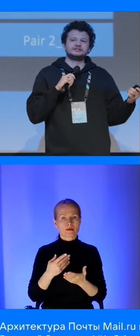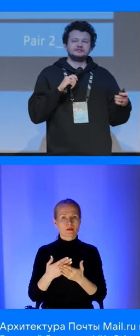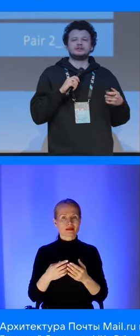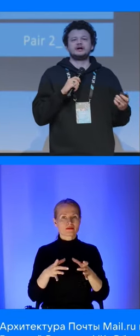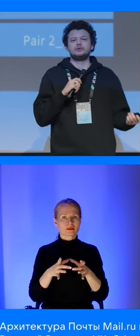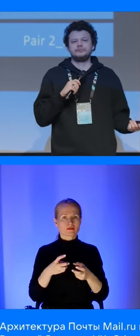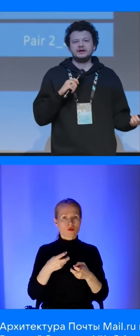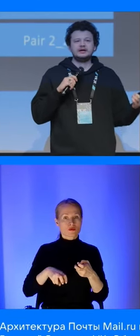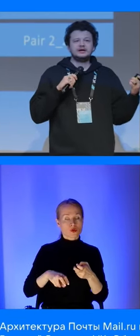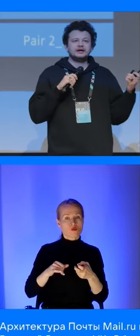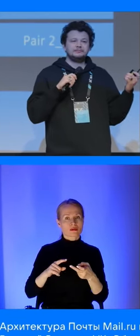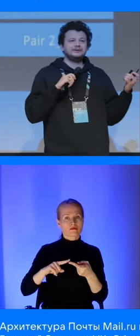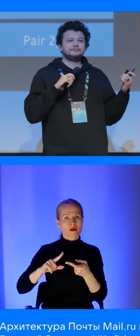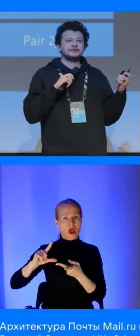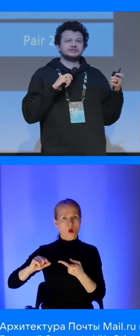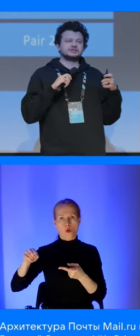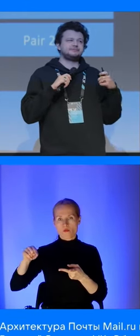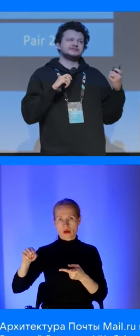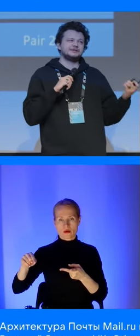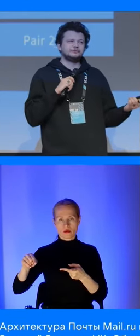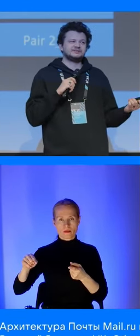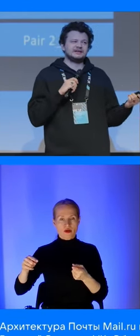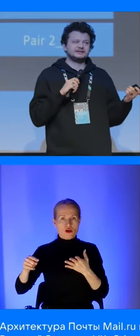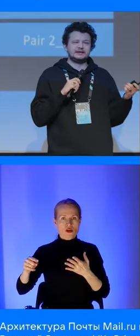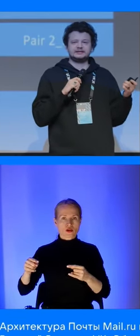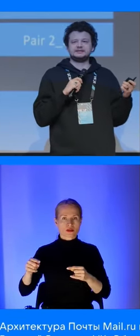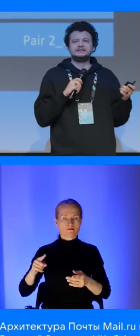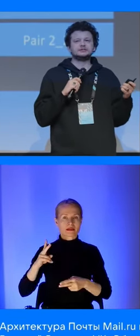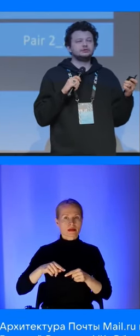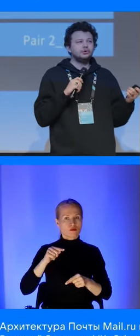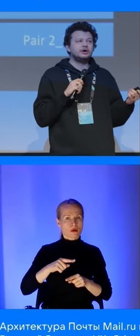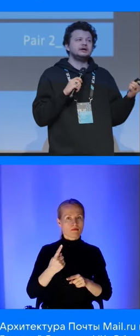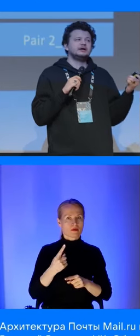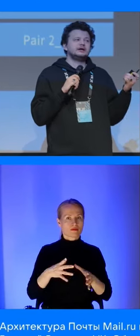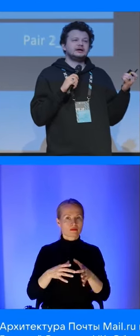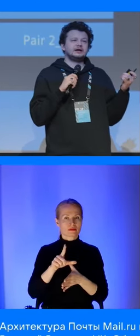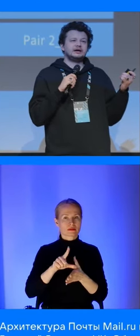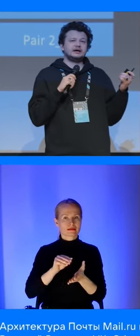строя, у нас есть вторая копия, мы, конечно же, перестаем писать на этот диск, но